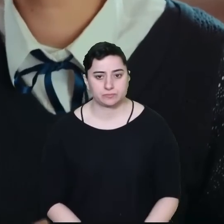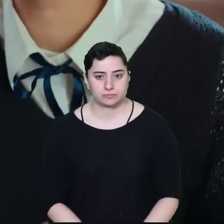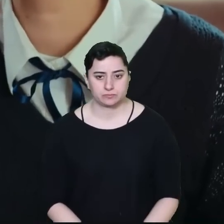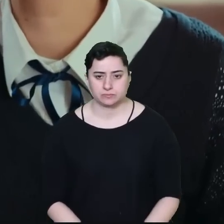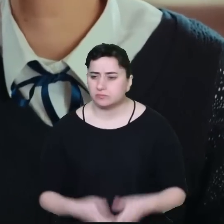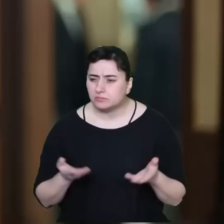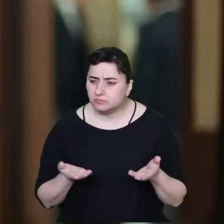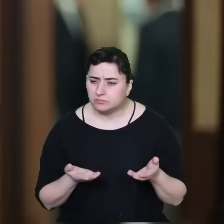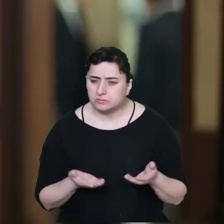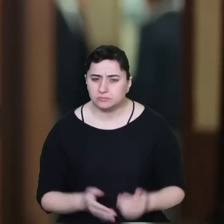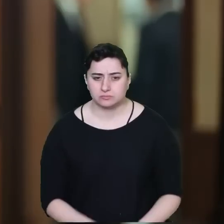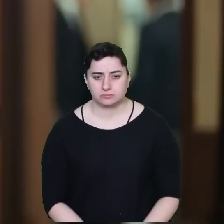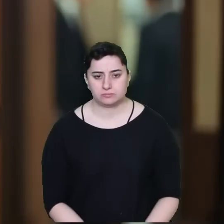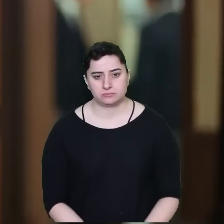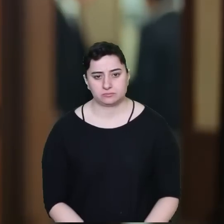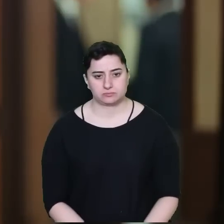Ne?